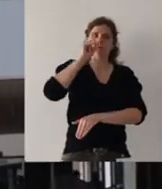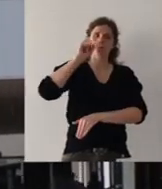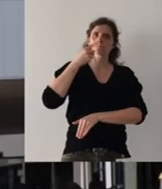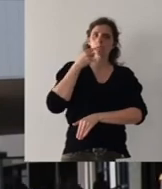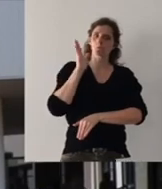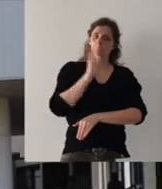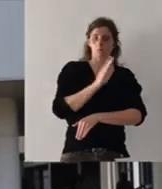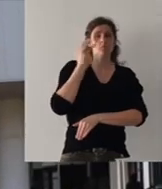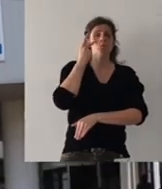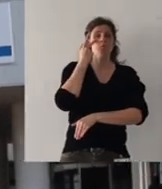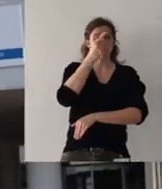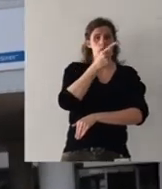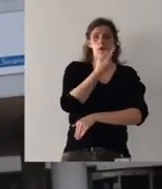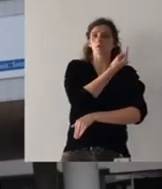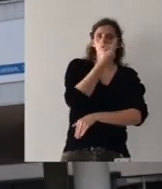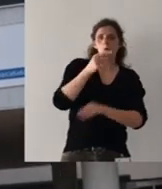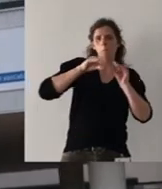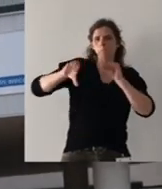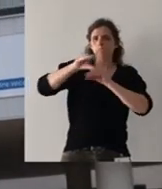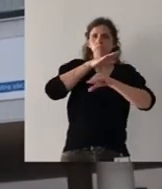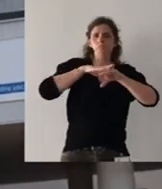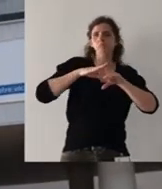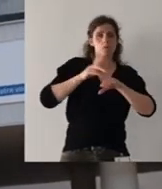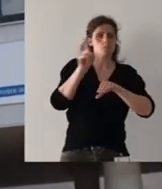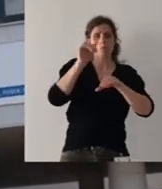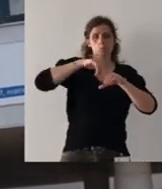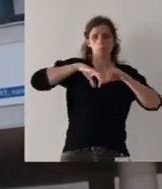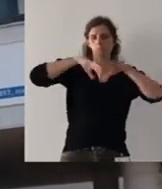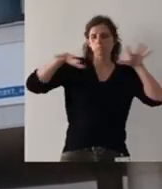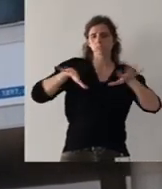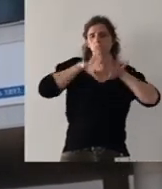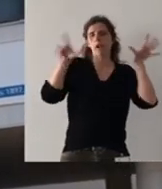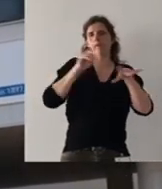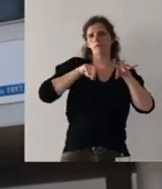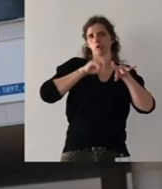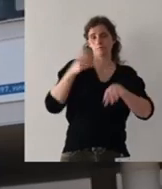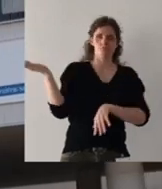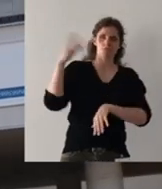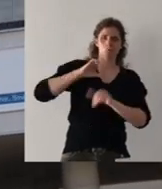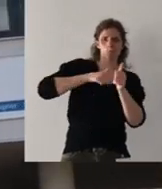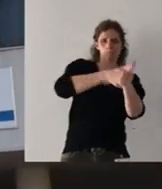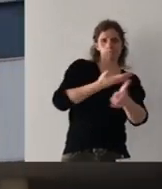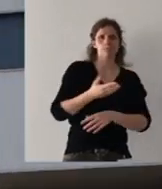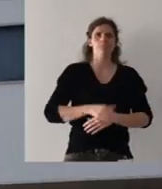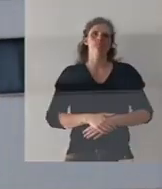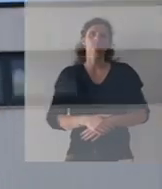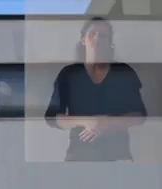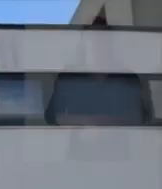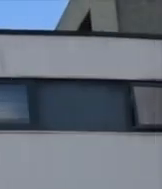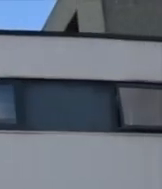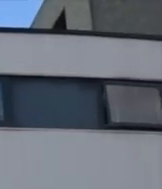aux personnes sourdes. Et vous verrez, ce n'est pas seulement une plateforme, on y fait plein de choses. Suivez-moi.